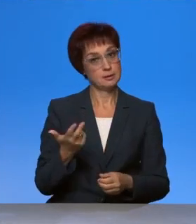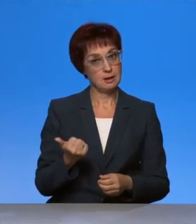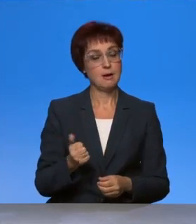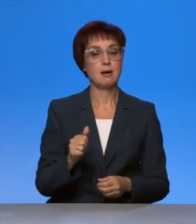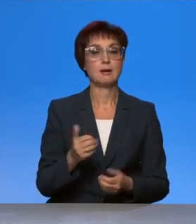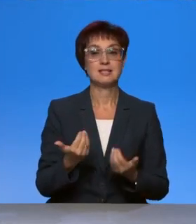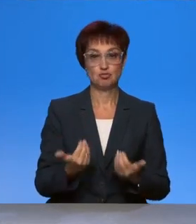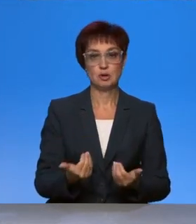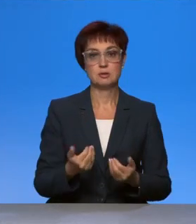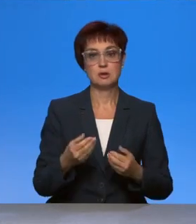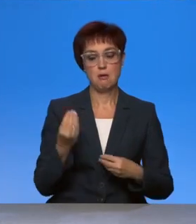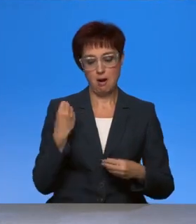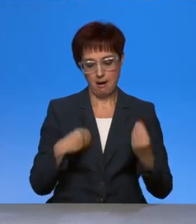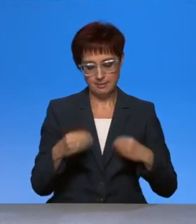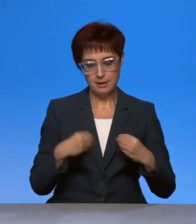шорты, одежду.